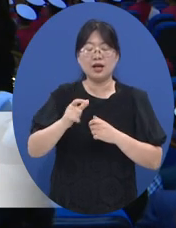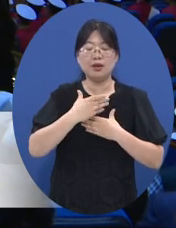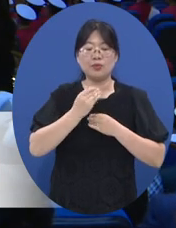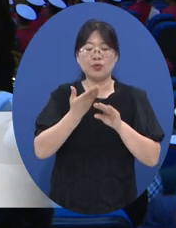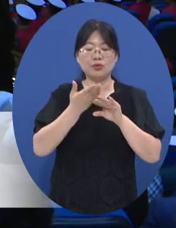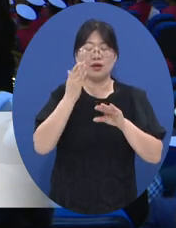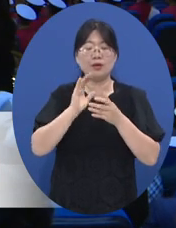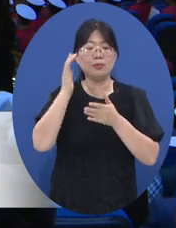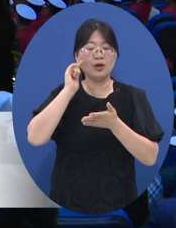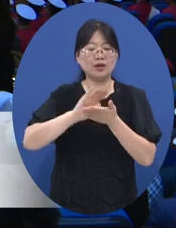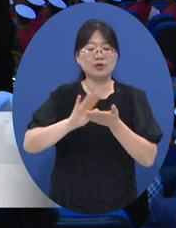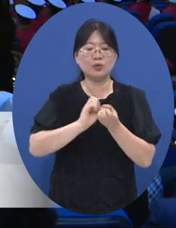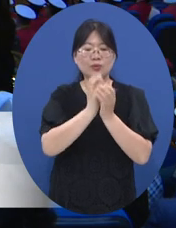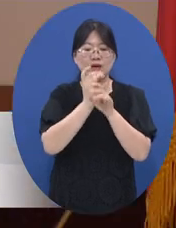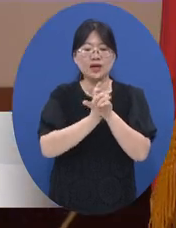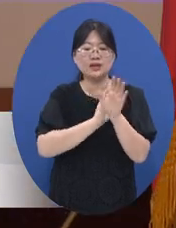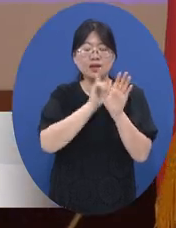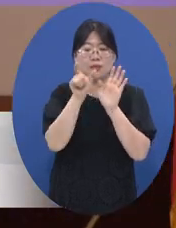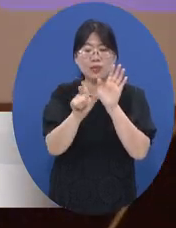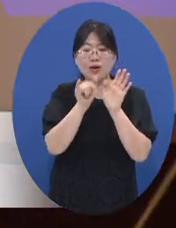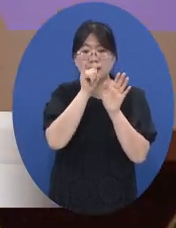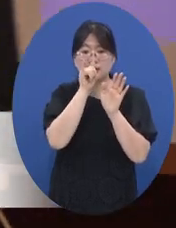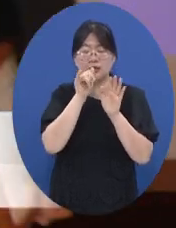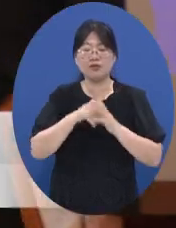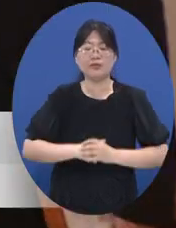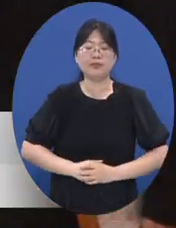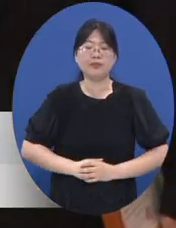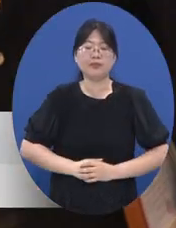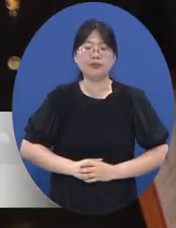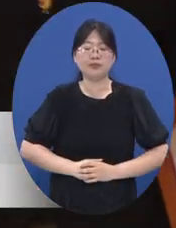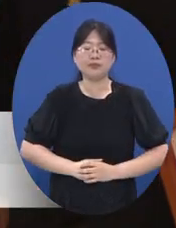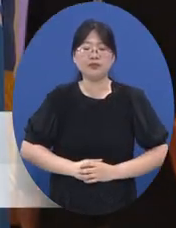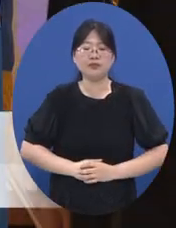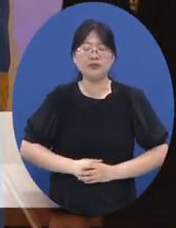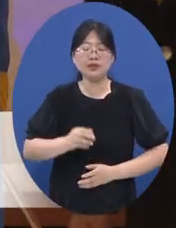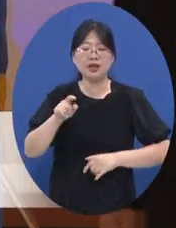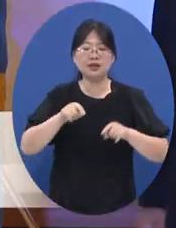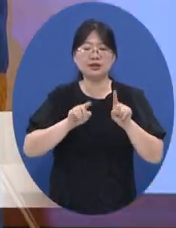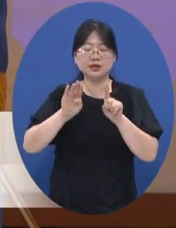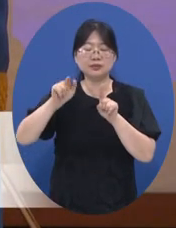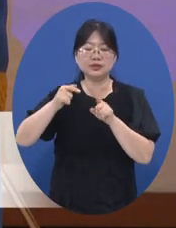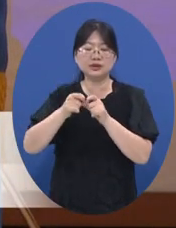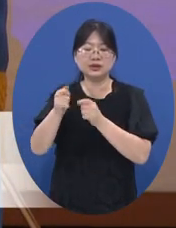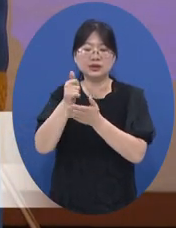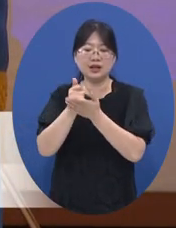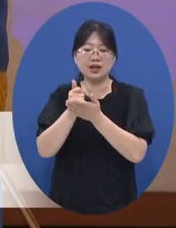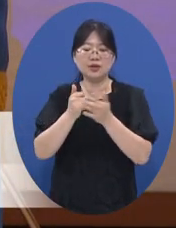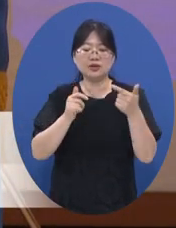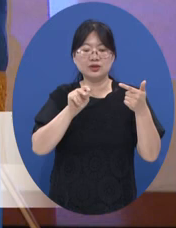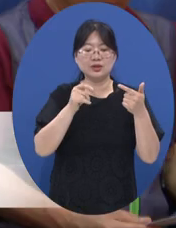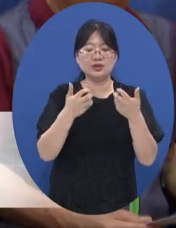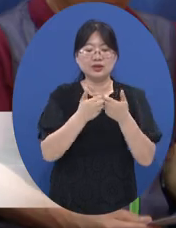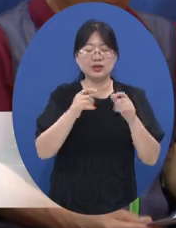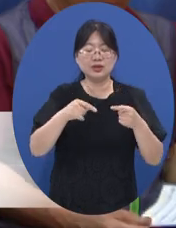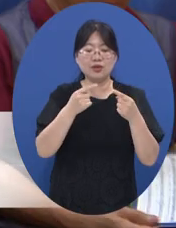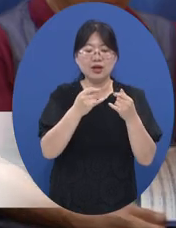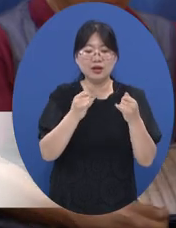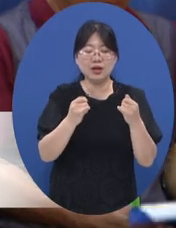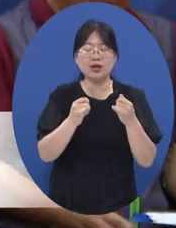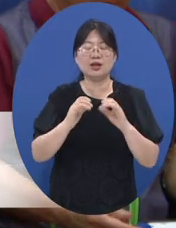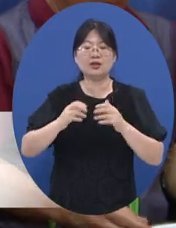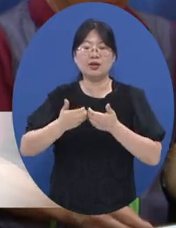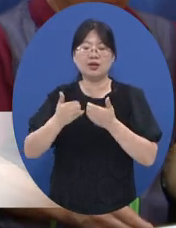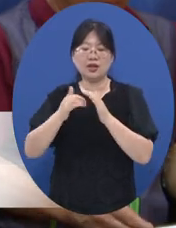튼튼한 안보 위에 평화를 꽃피우겠습니다를 슬로건으로 연 이번 기념식에서는 김의겸 경기도 행정일부지사와 6.25 전쟁 참전 용사